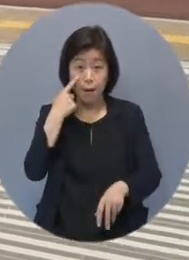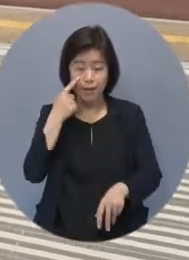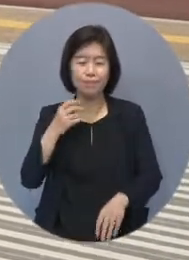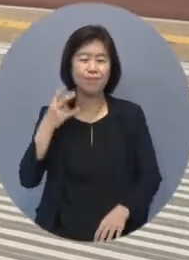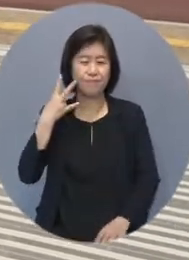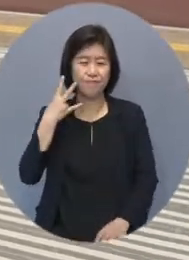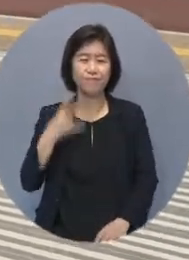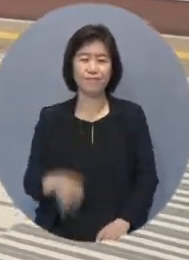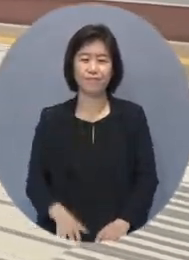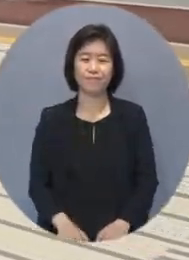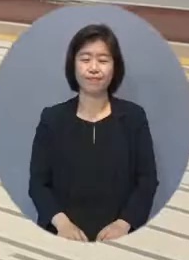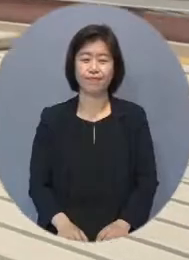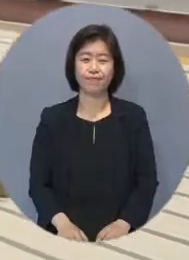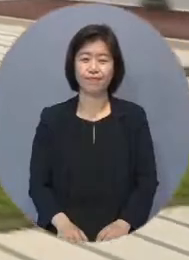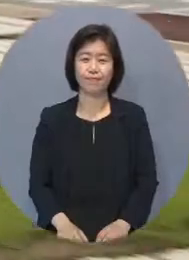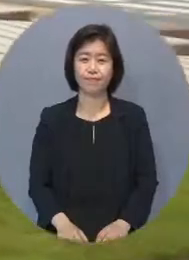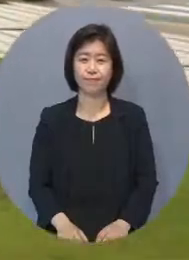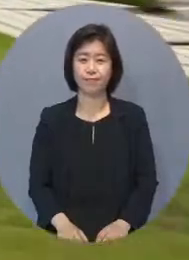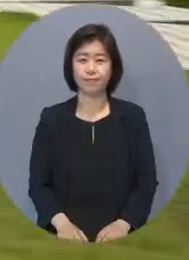한번 가볼게요.